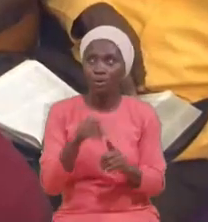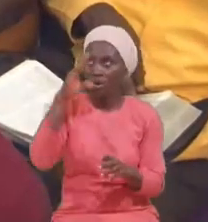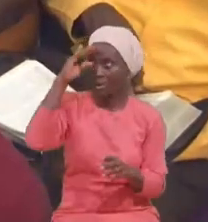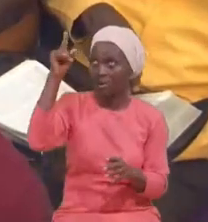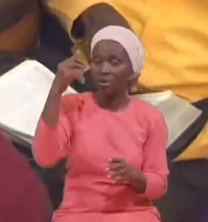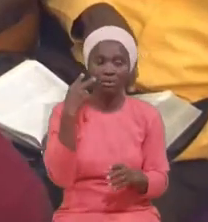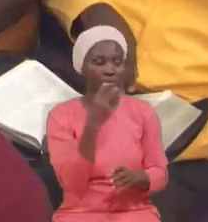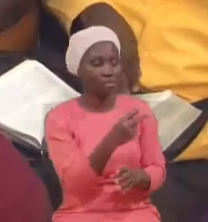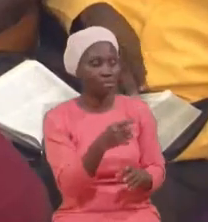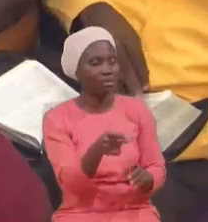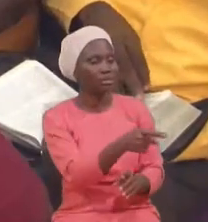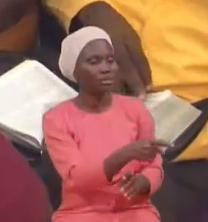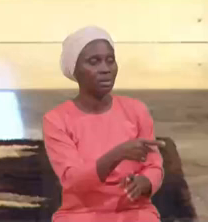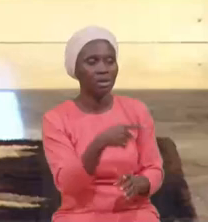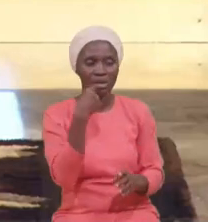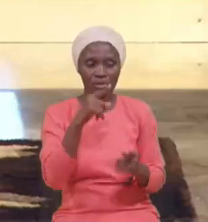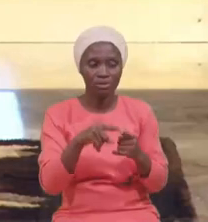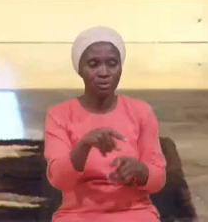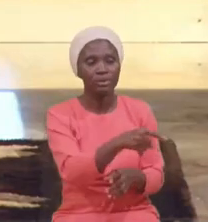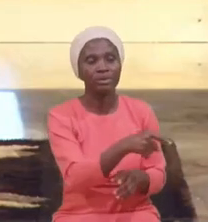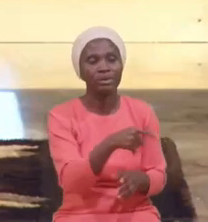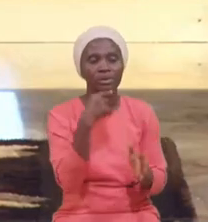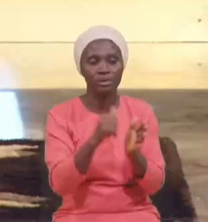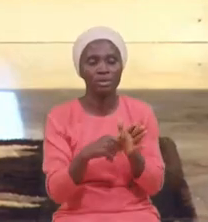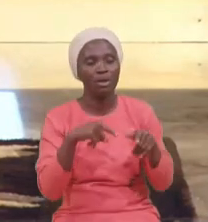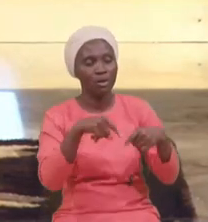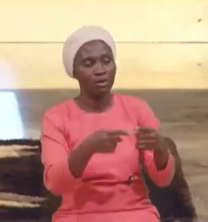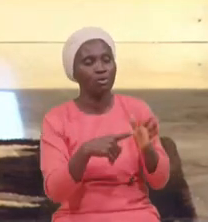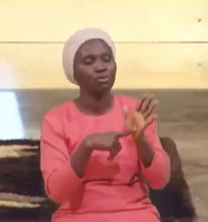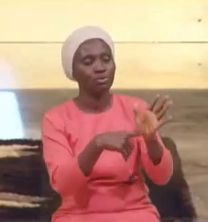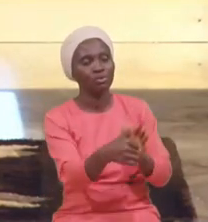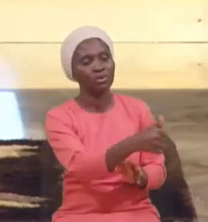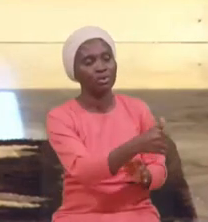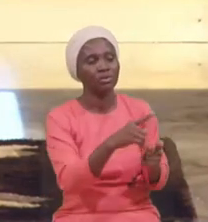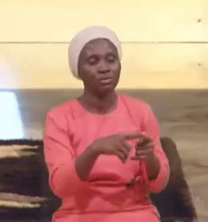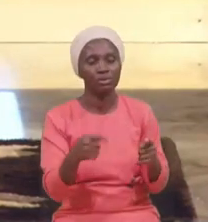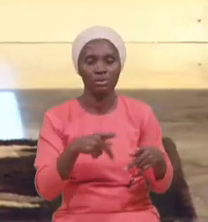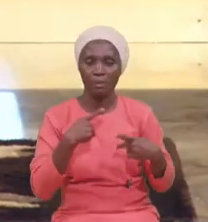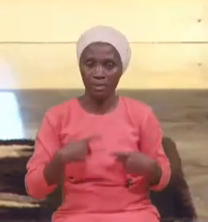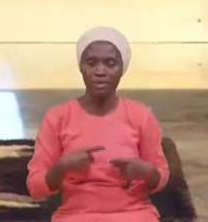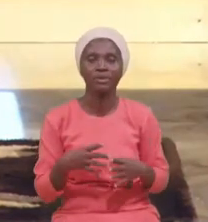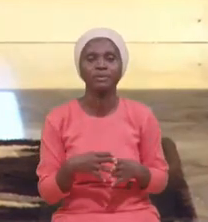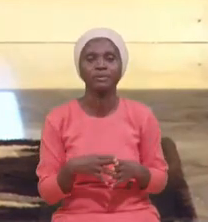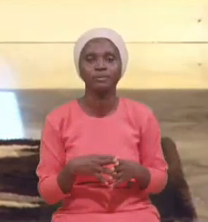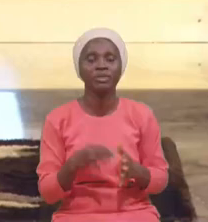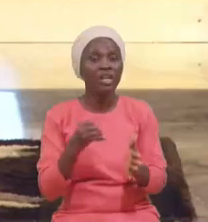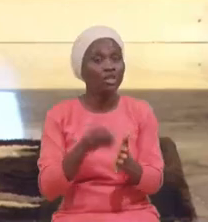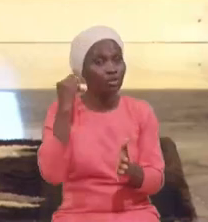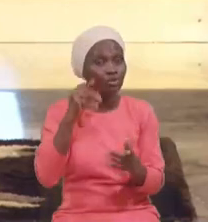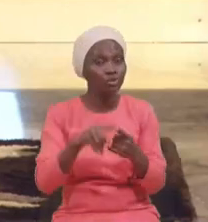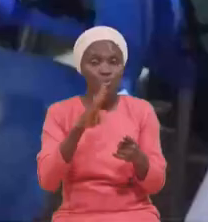vus, il leur dit, allez vous montrer au sacrificateur.